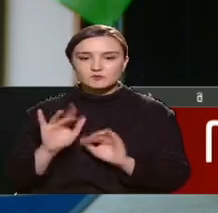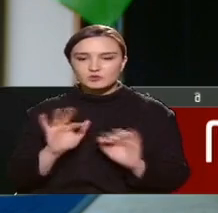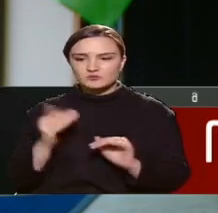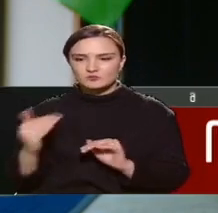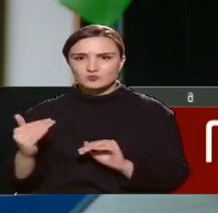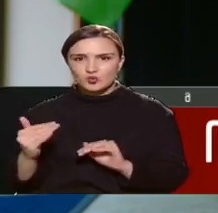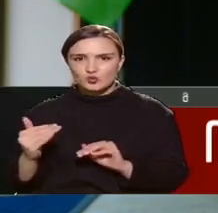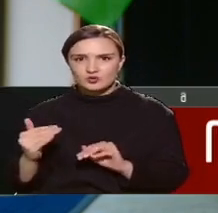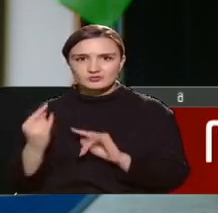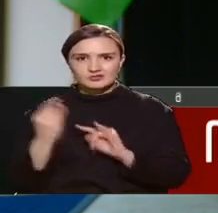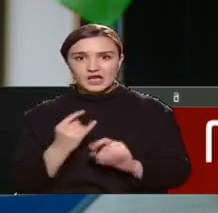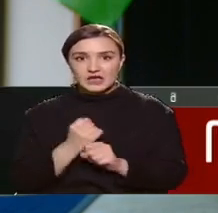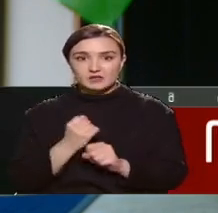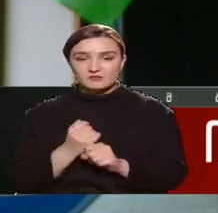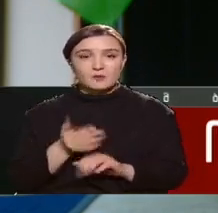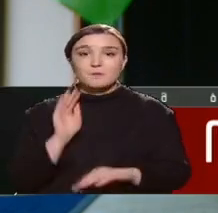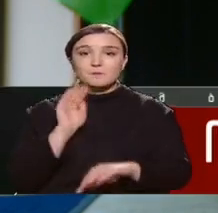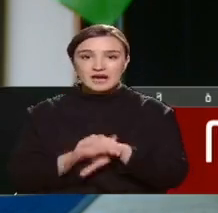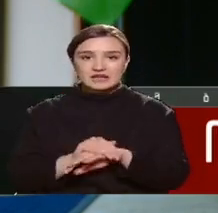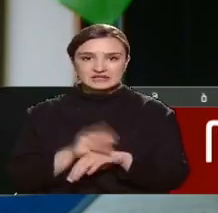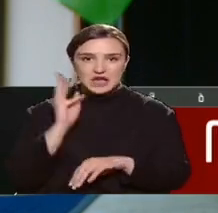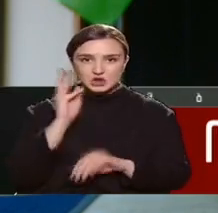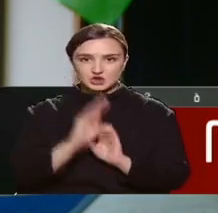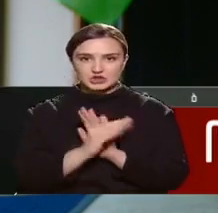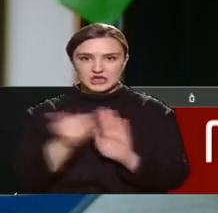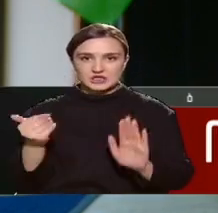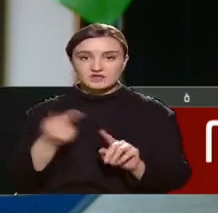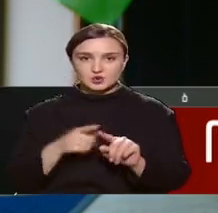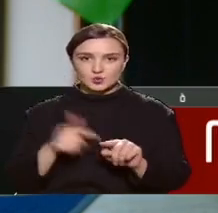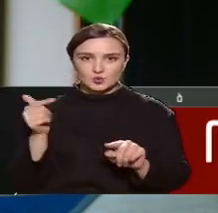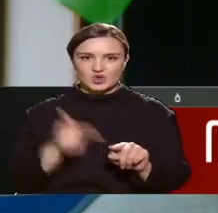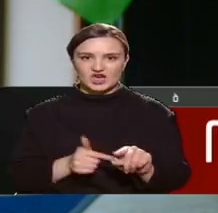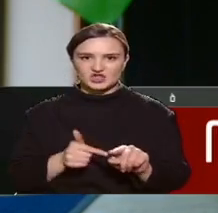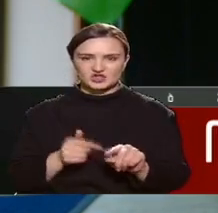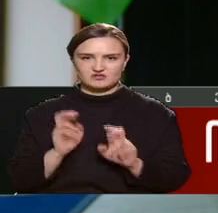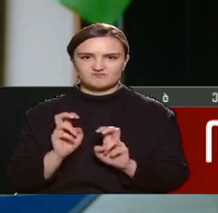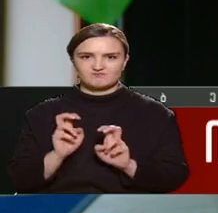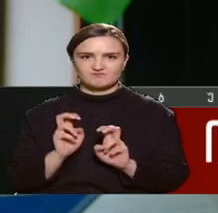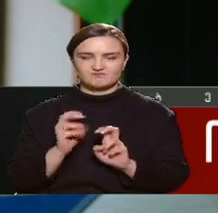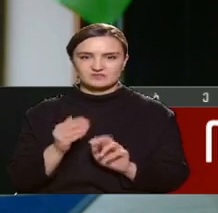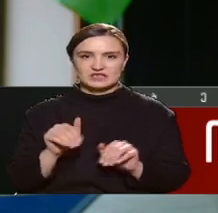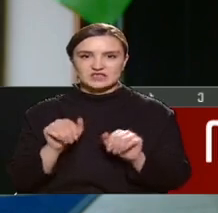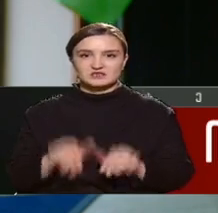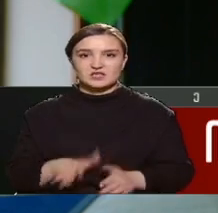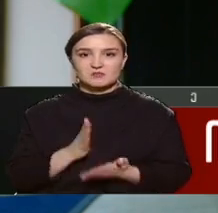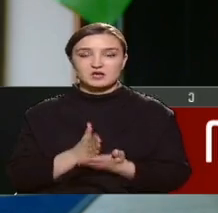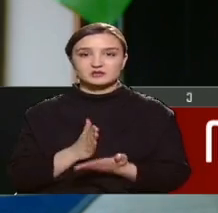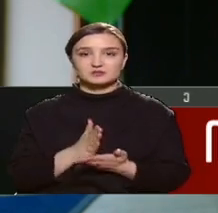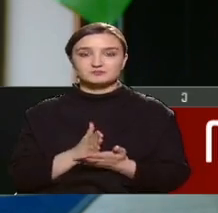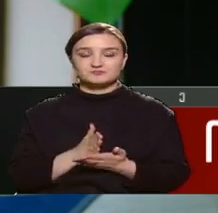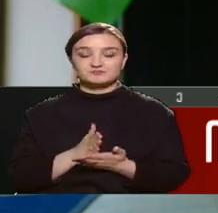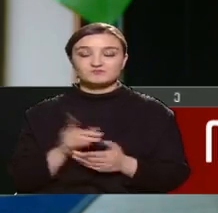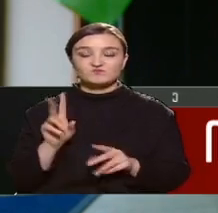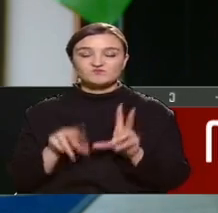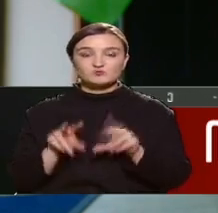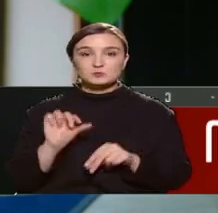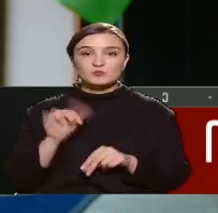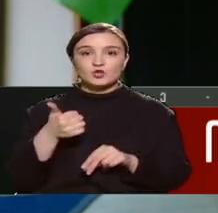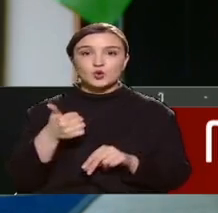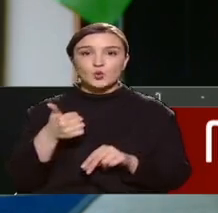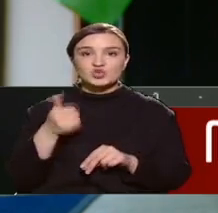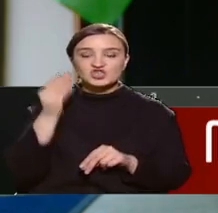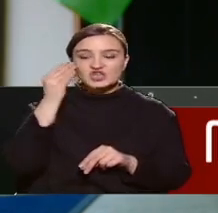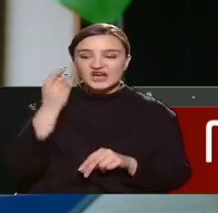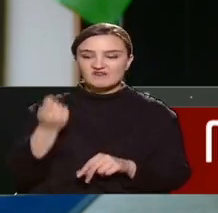Smotskobilia, dar și în decât mai este o pact, iar el ce gaițu este, Zalian, Ukheșesti, Gazcotele Baromelic, Miutite, Rogor, Șegua